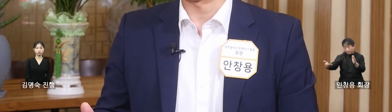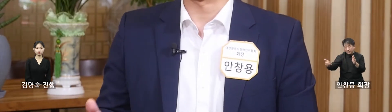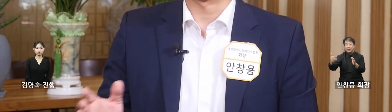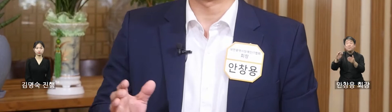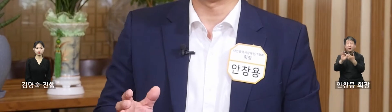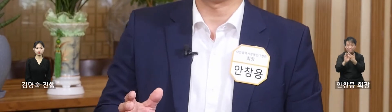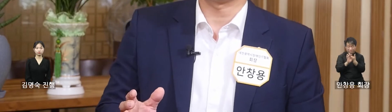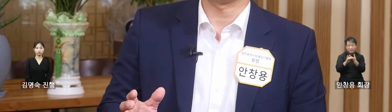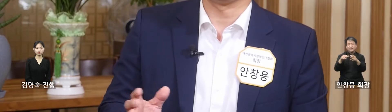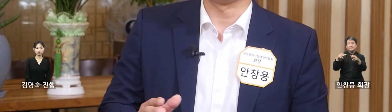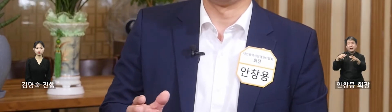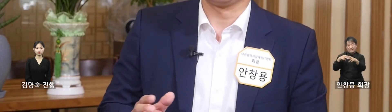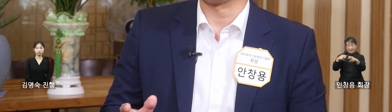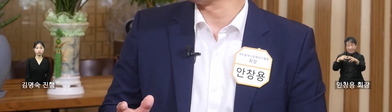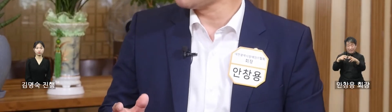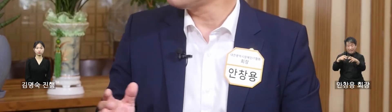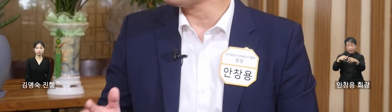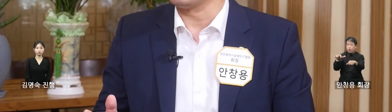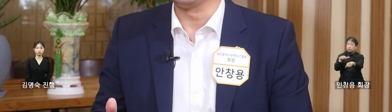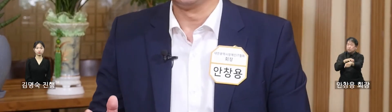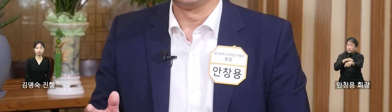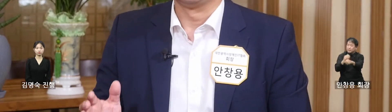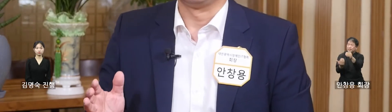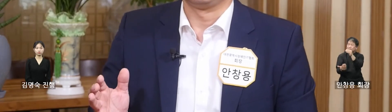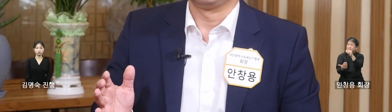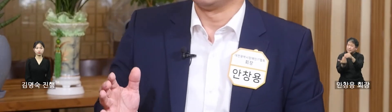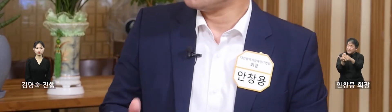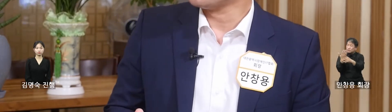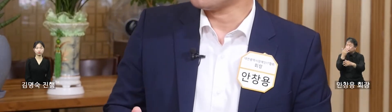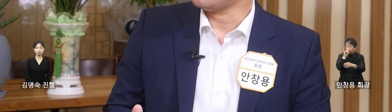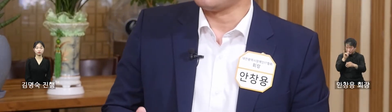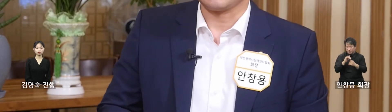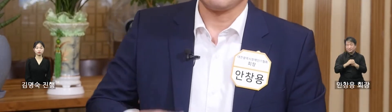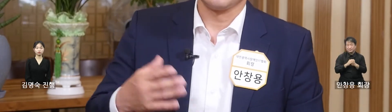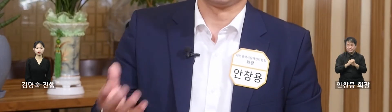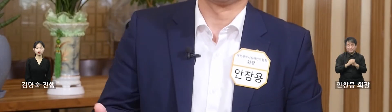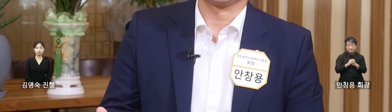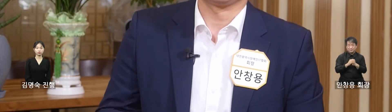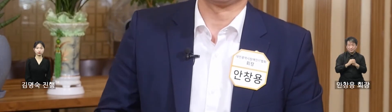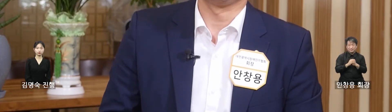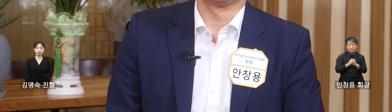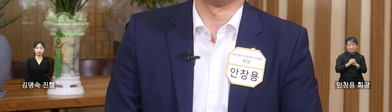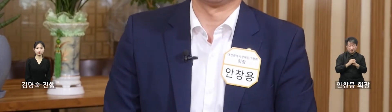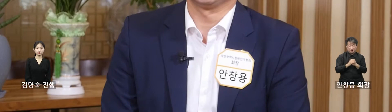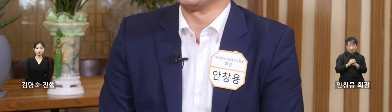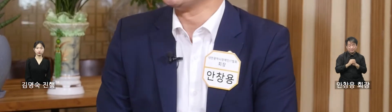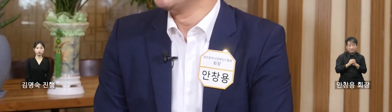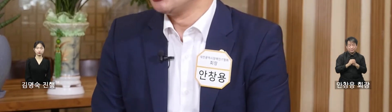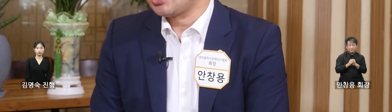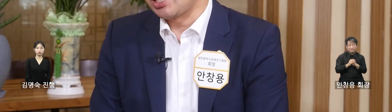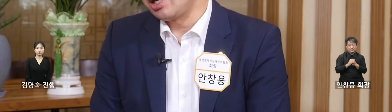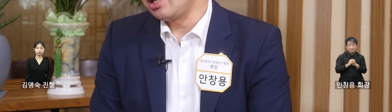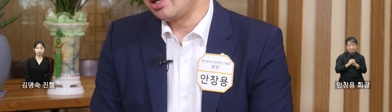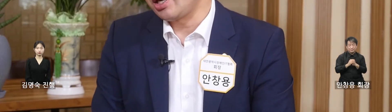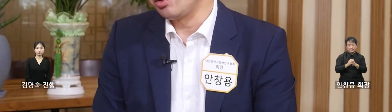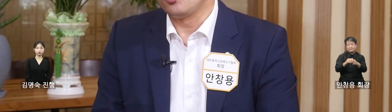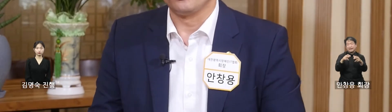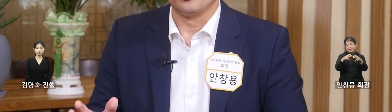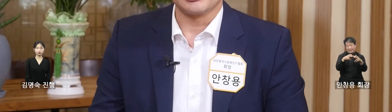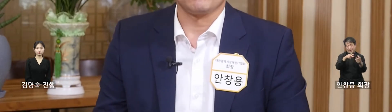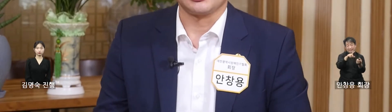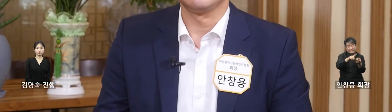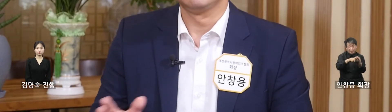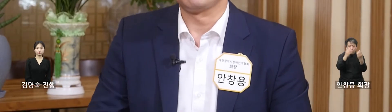지나감에 장애의 불편함이 생길 수 있어서 앞서 제가 말씀드렸듯이 장애에